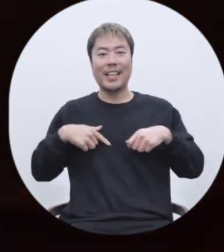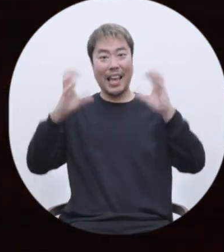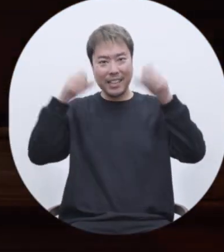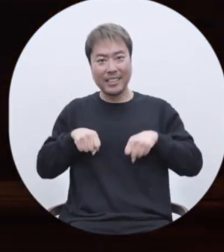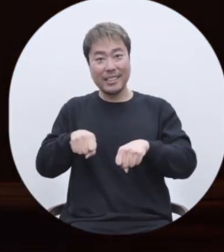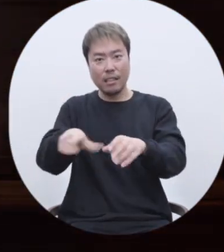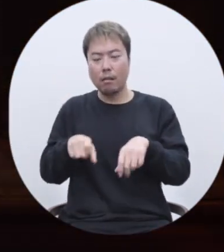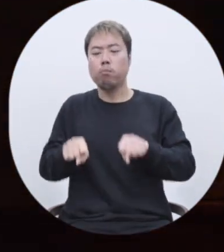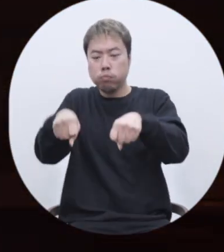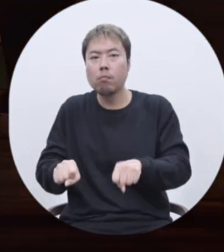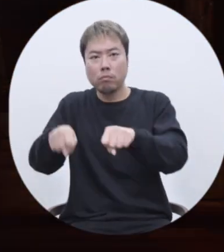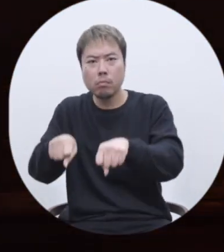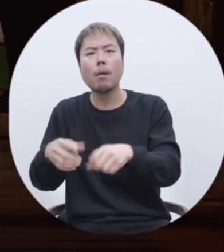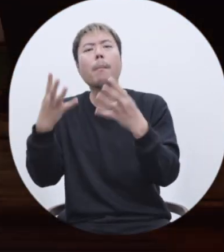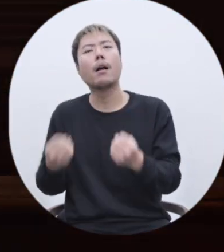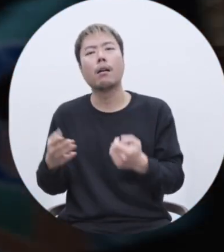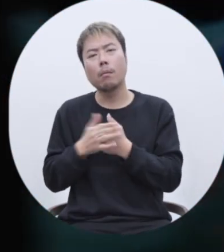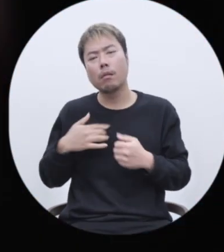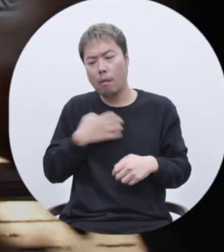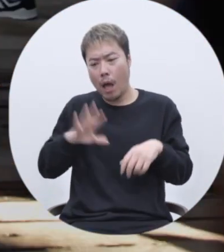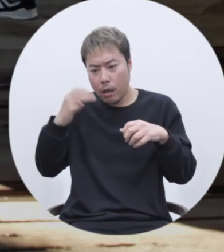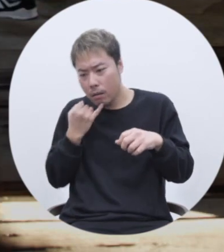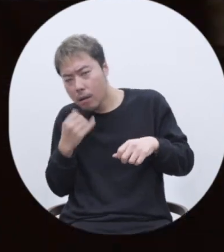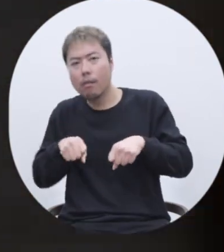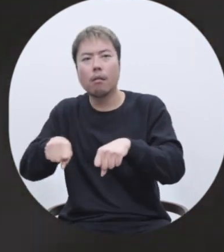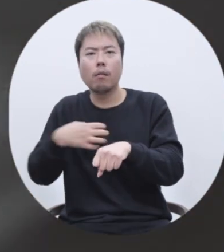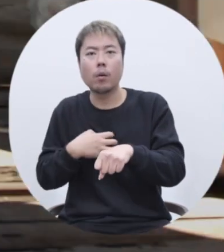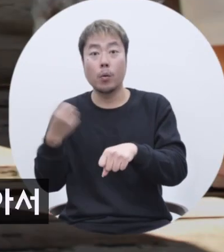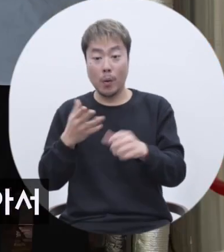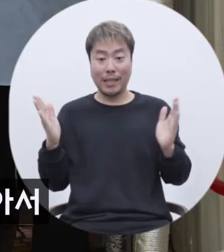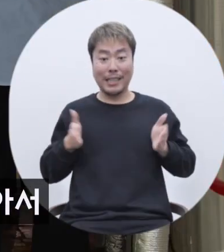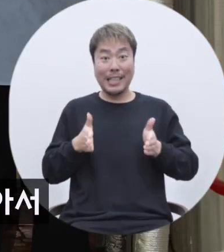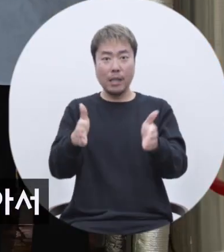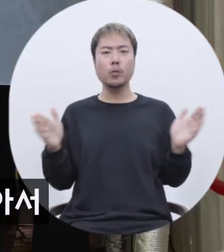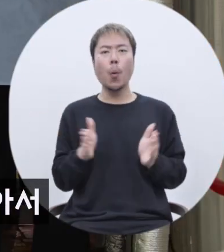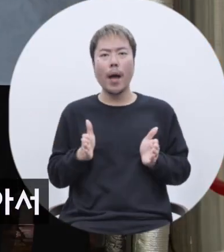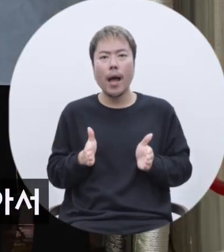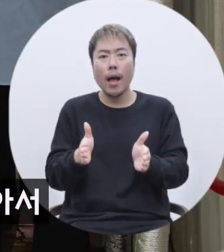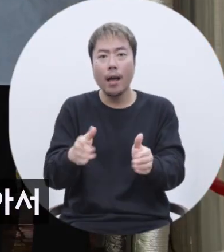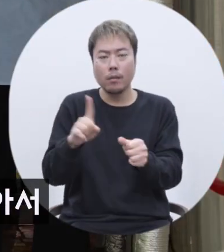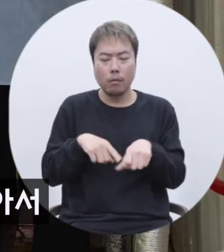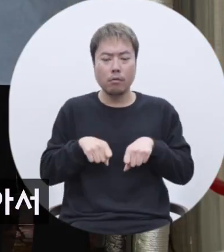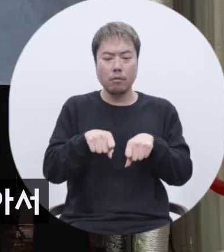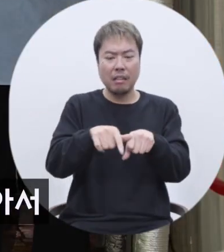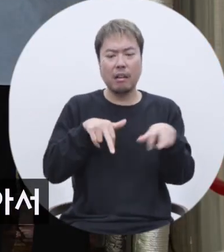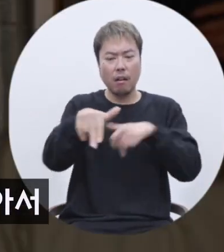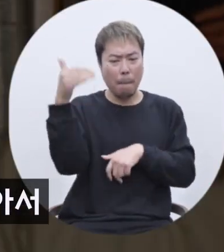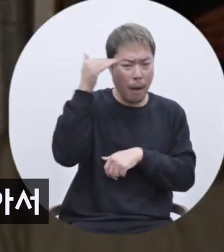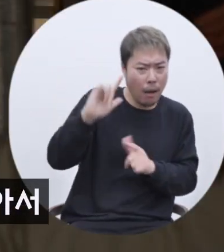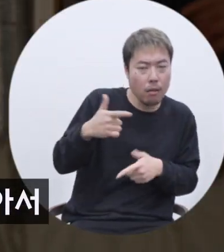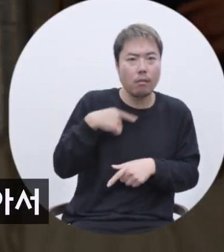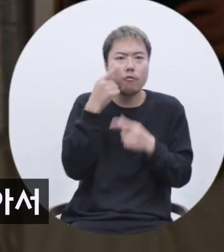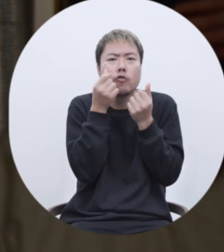이제 많이 흔들리죠. 이제 유아차를 끌면 많이 걱정이 될 때도 있고 길이 좁다 보니까 다른 사람들이 피해가